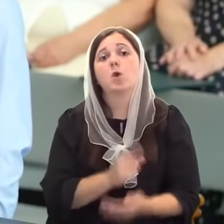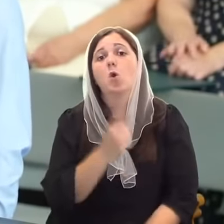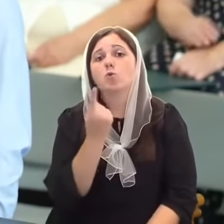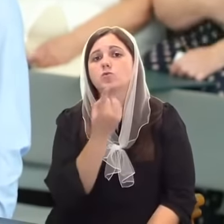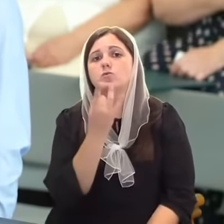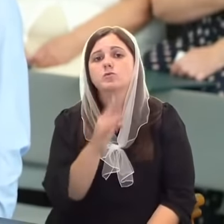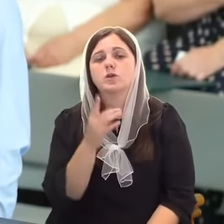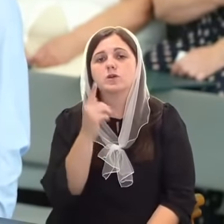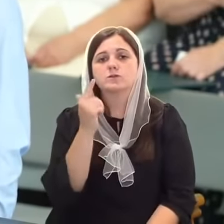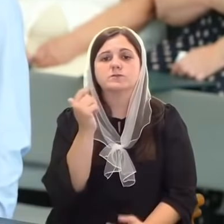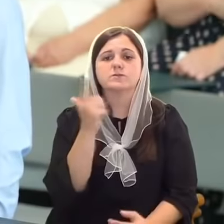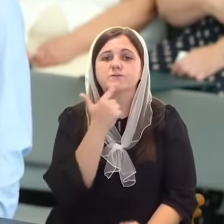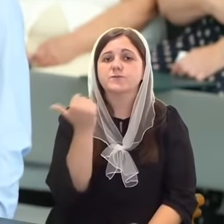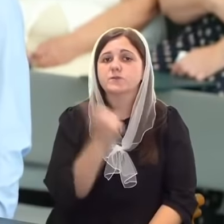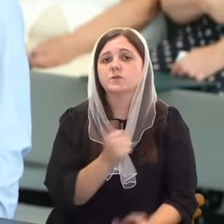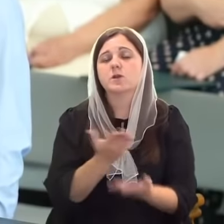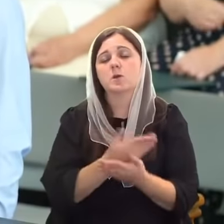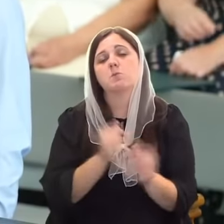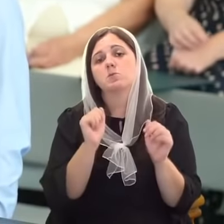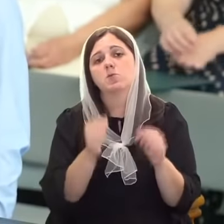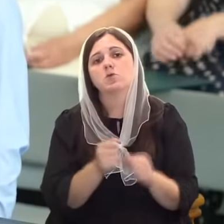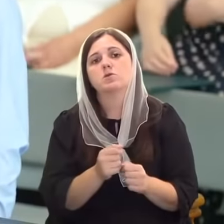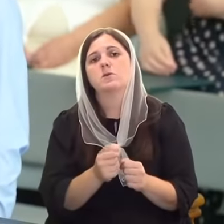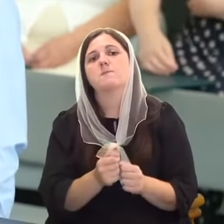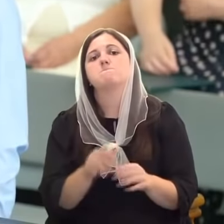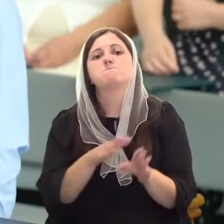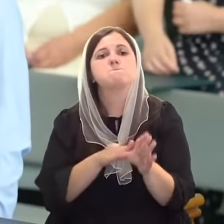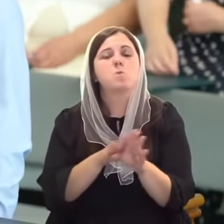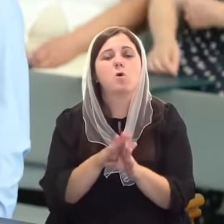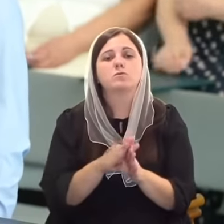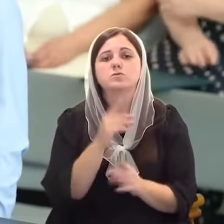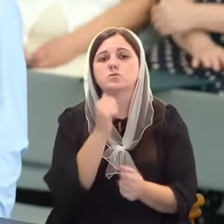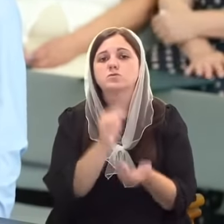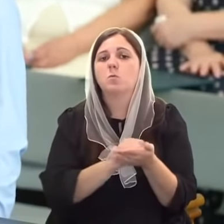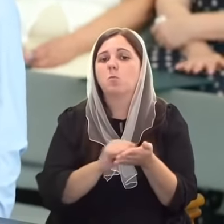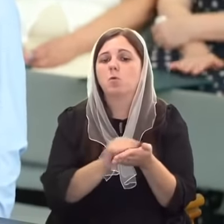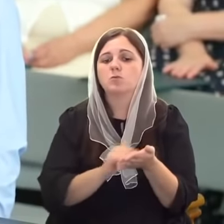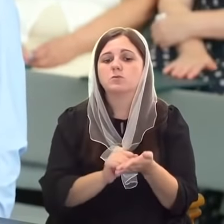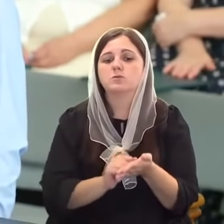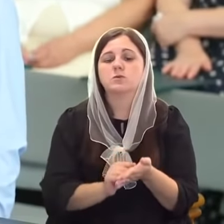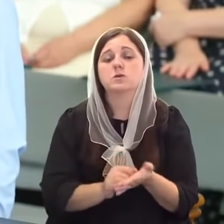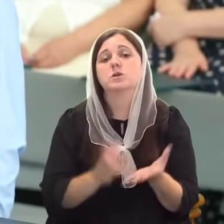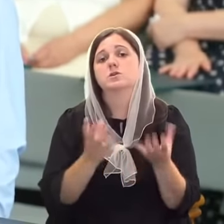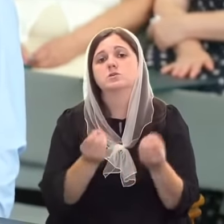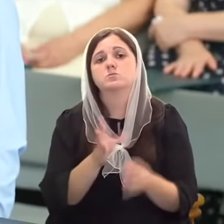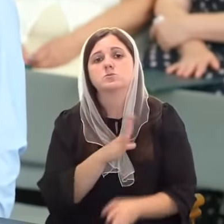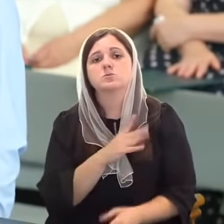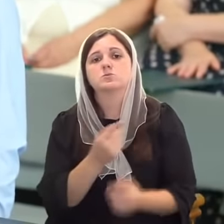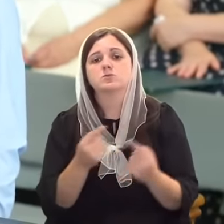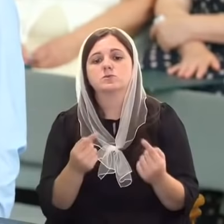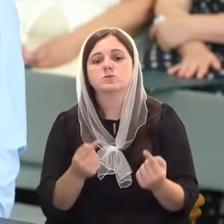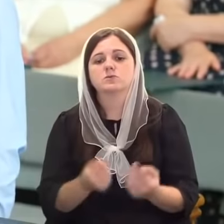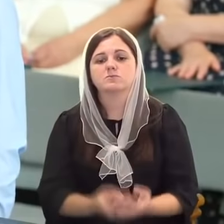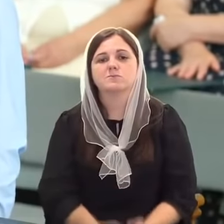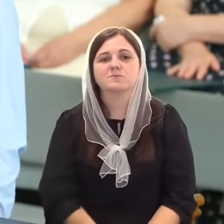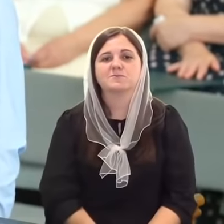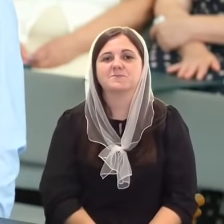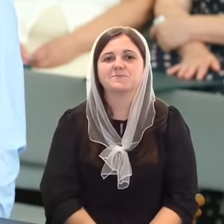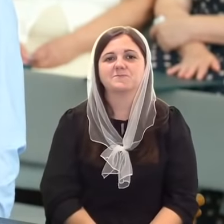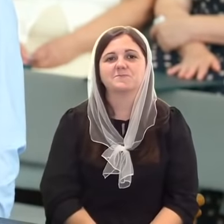Хорошо помыться хозяйственным мылом. И у нас еще был такой шикарный шампунь под названием